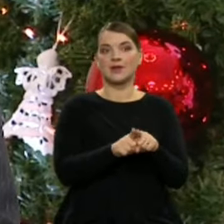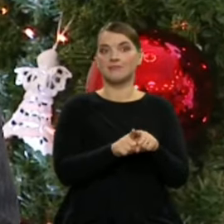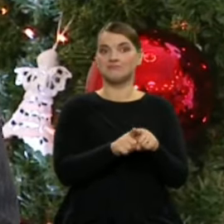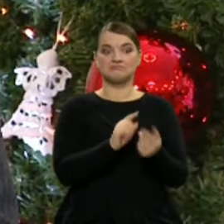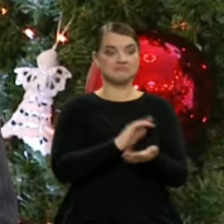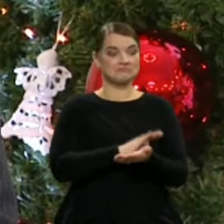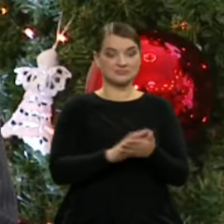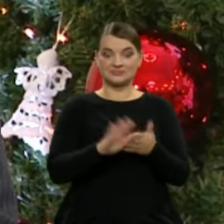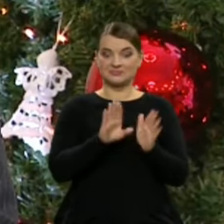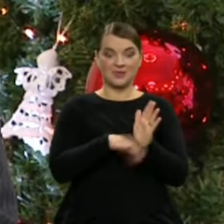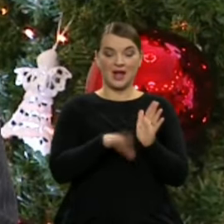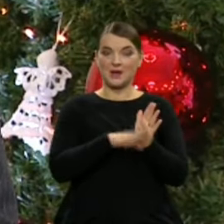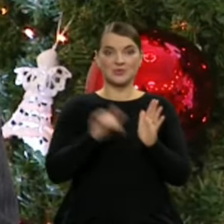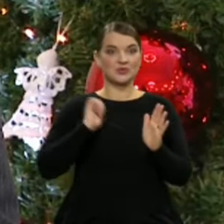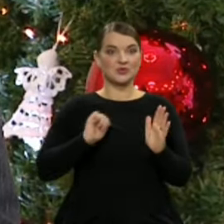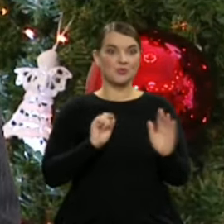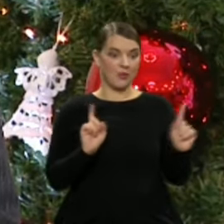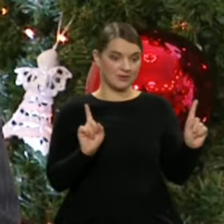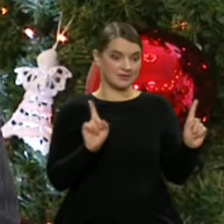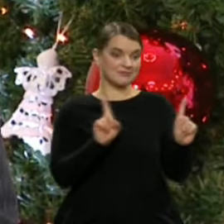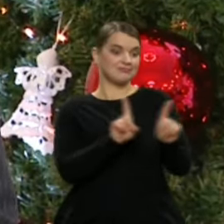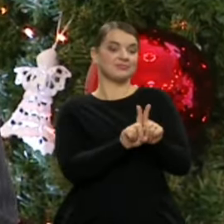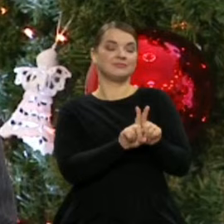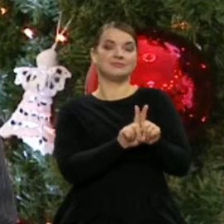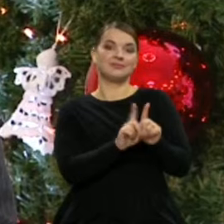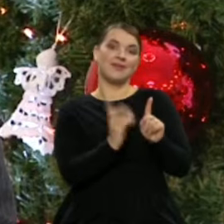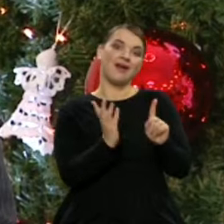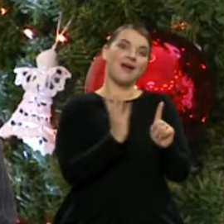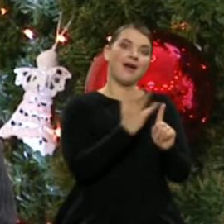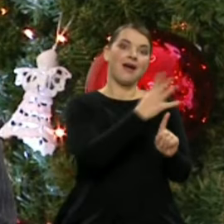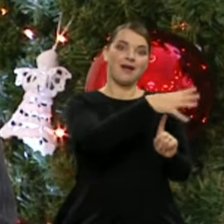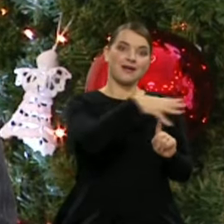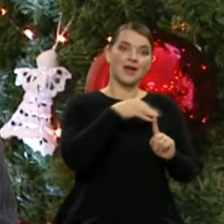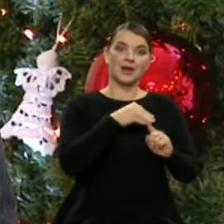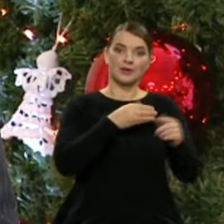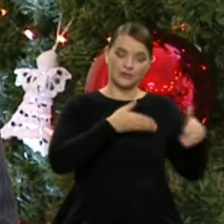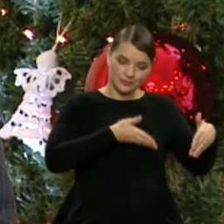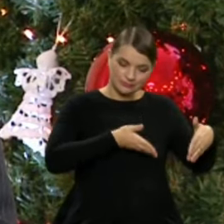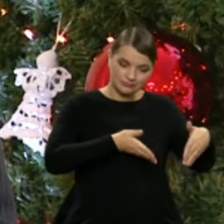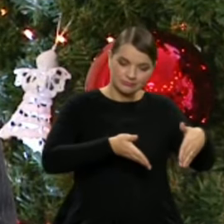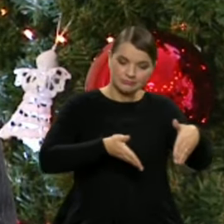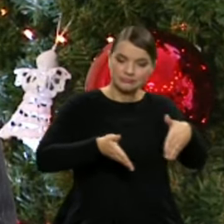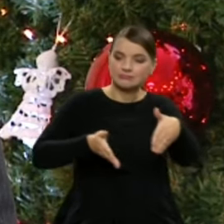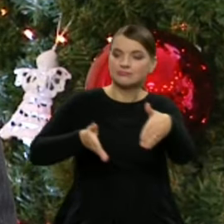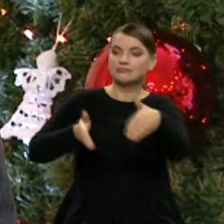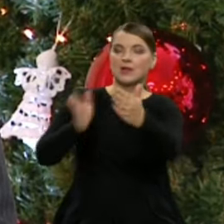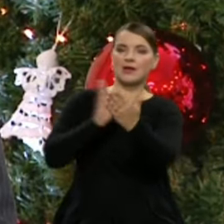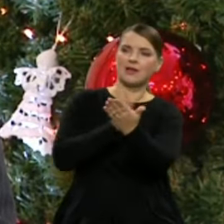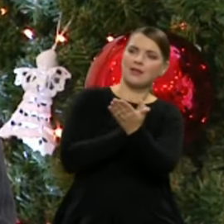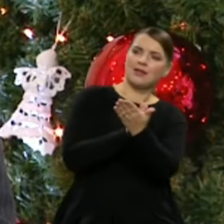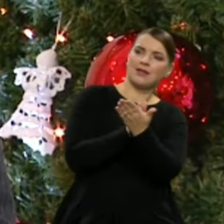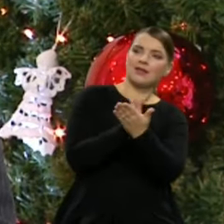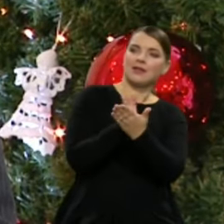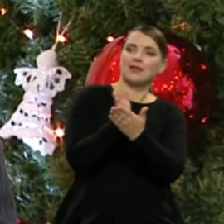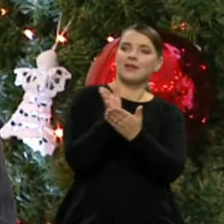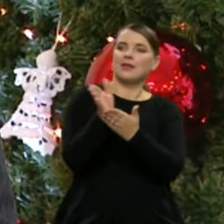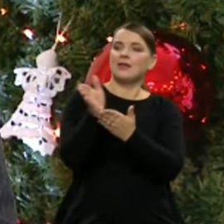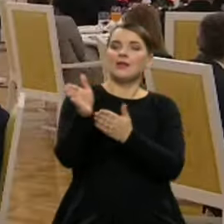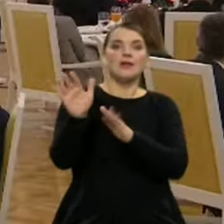pradėjome savo mudvėjų, abiejų kelionę, kryptimi, kurią būtų galima įvardinti